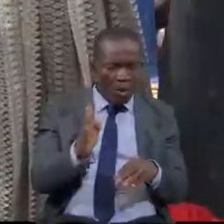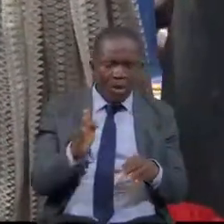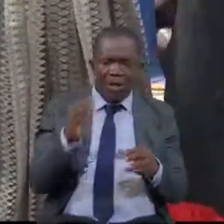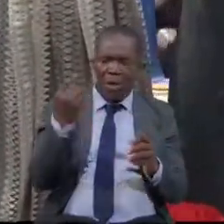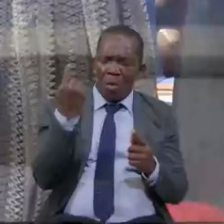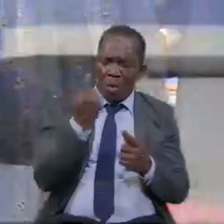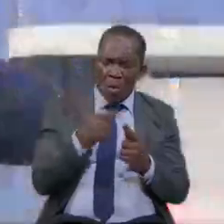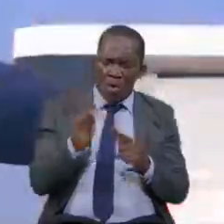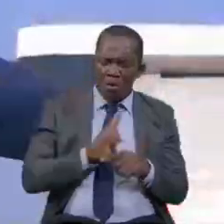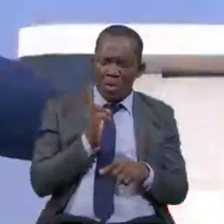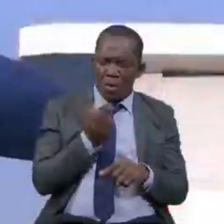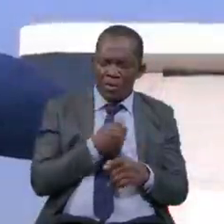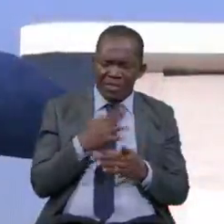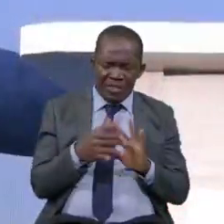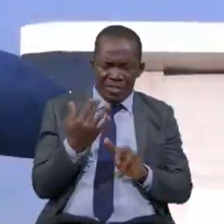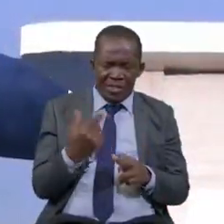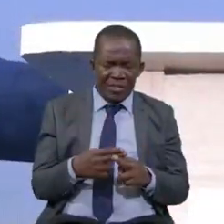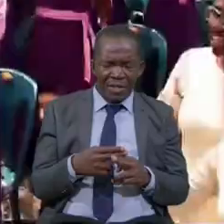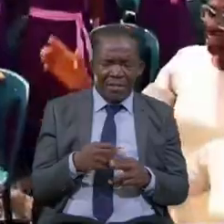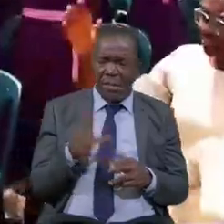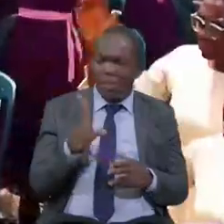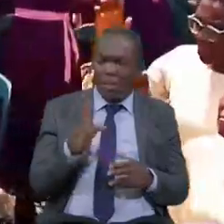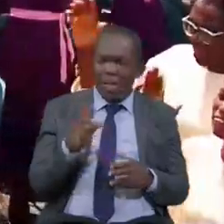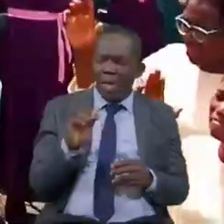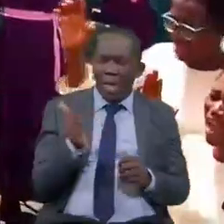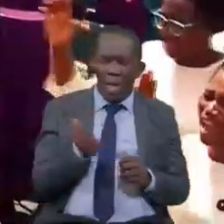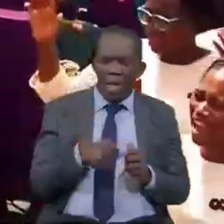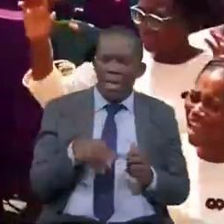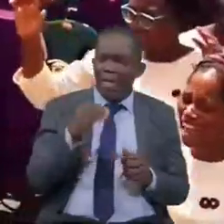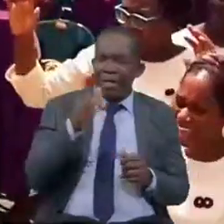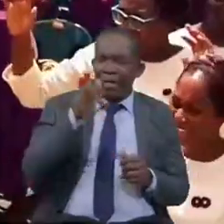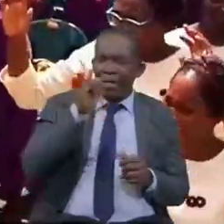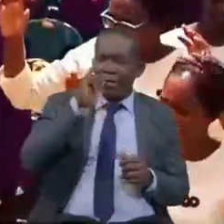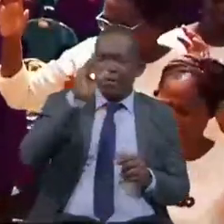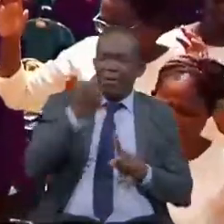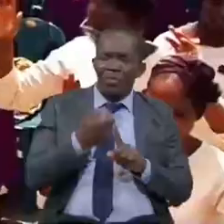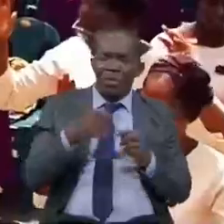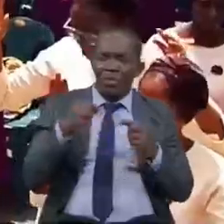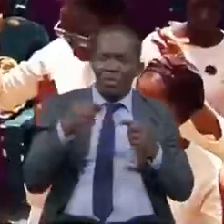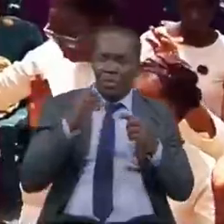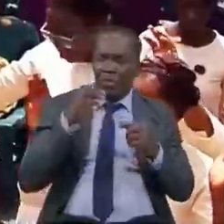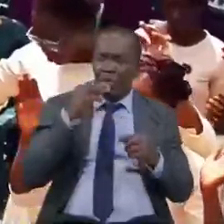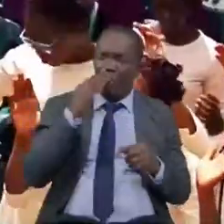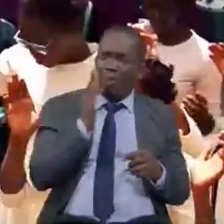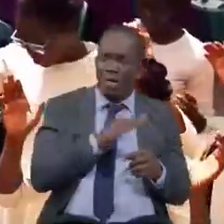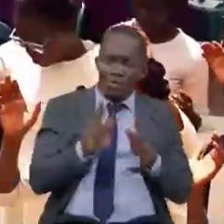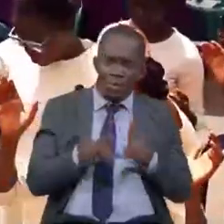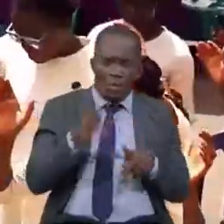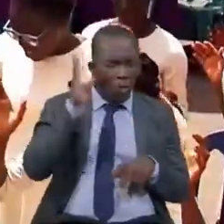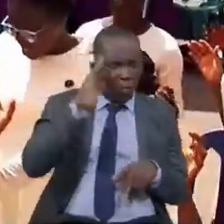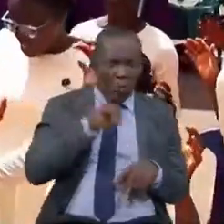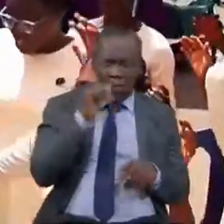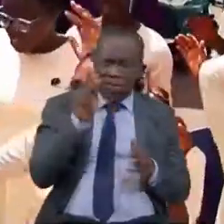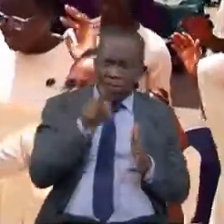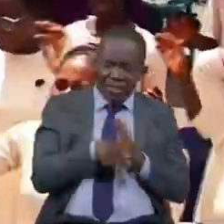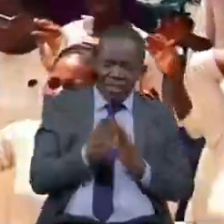Les concoctions des méchants ne pourront pas te tuer. Les manipulations des méchants ne pourront pas écourter